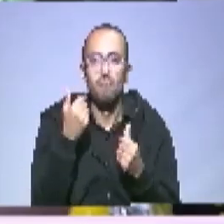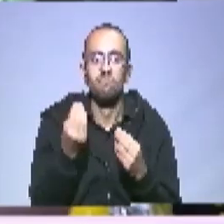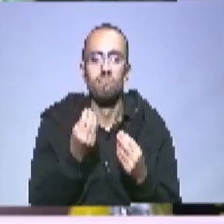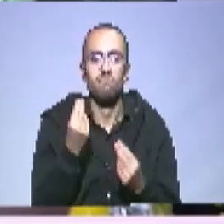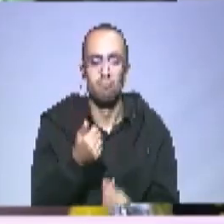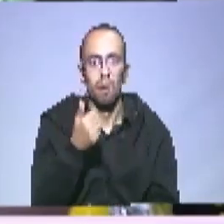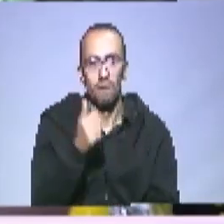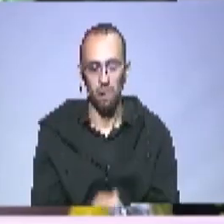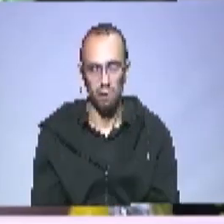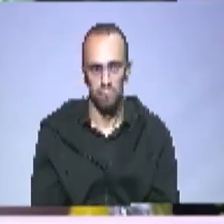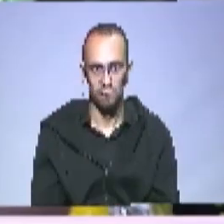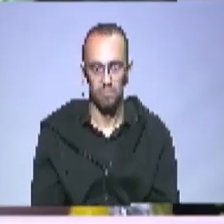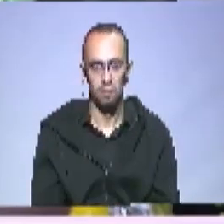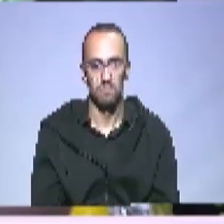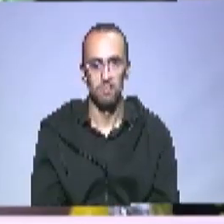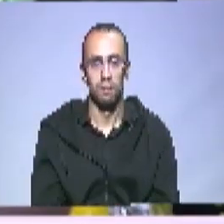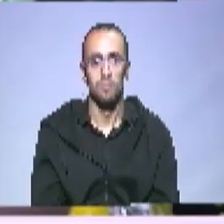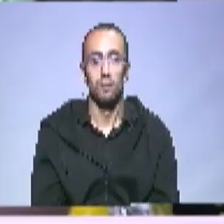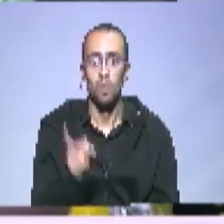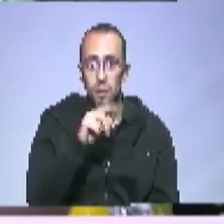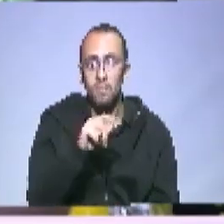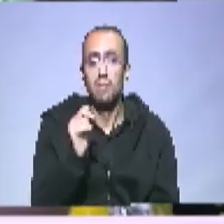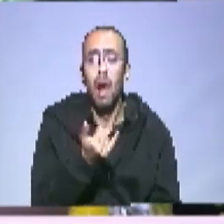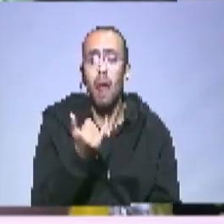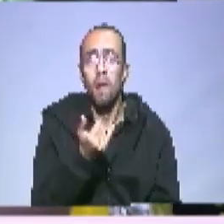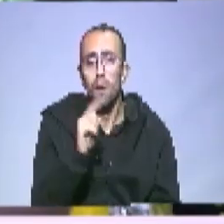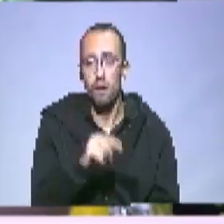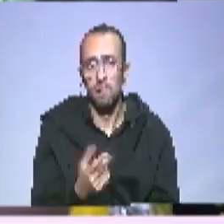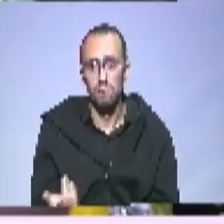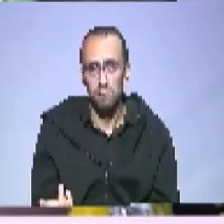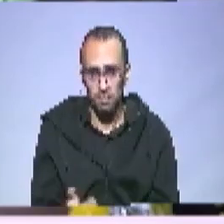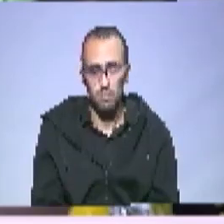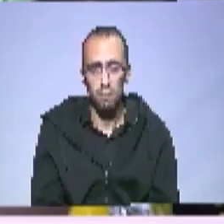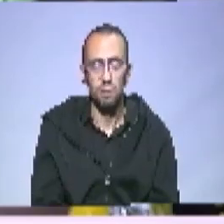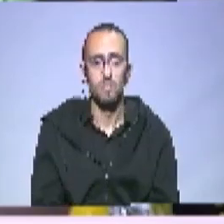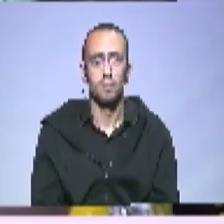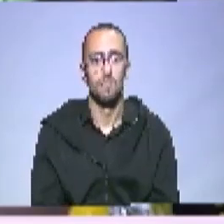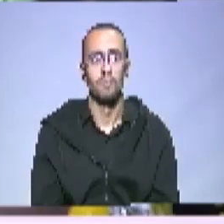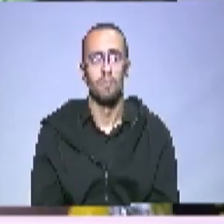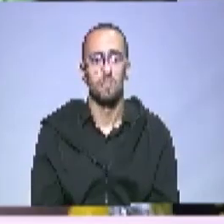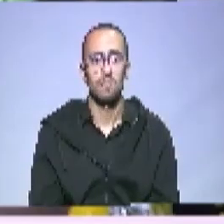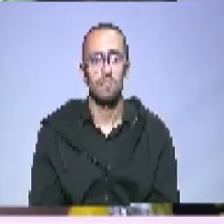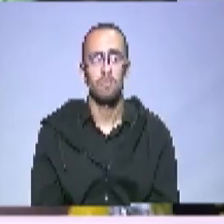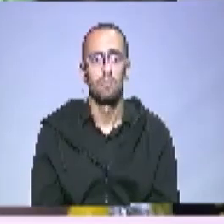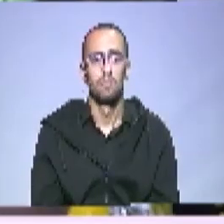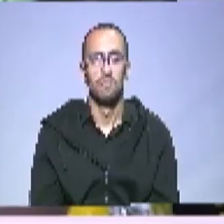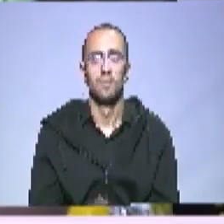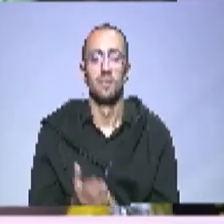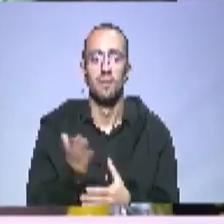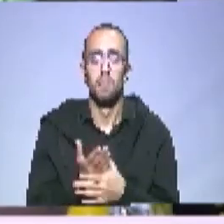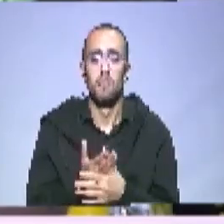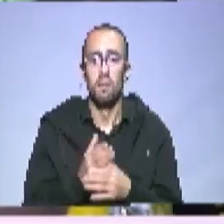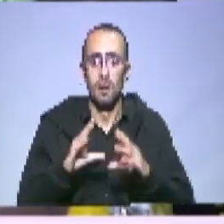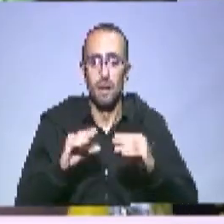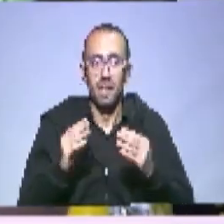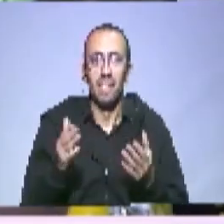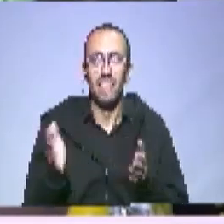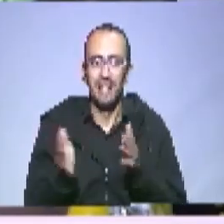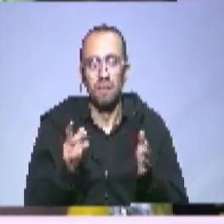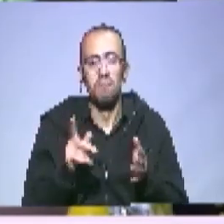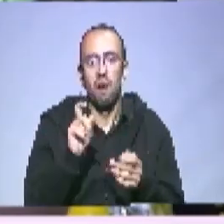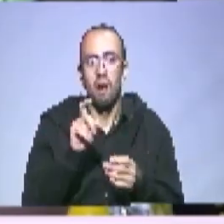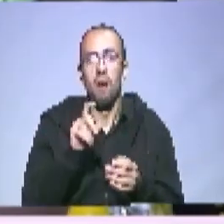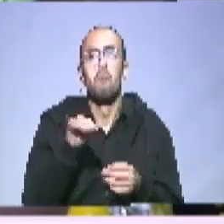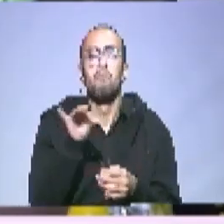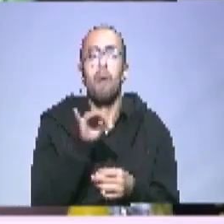مقرمشه اكتر، فيها كذا ميزه يعني، واسرع واسهل يعني، لان العجينه الثانيه هي ما فيهاش حاجه، هي ميه